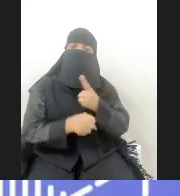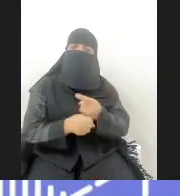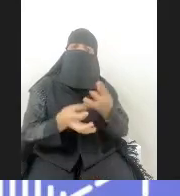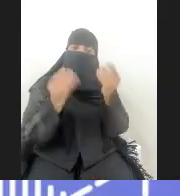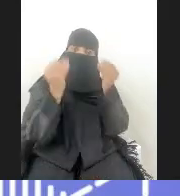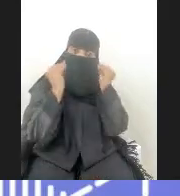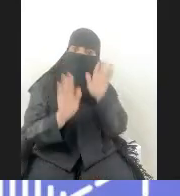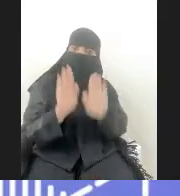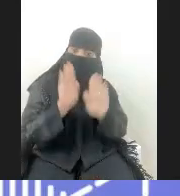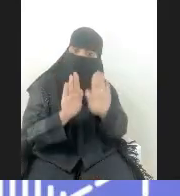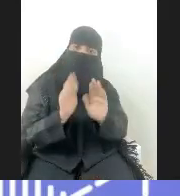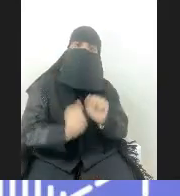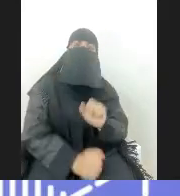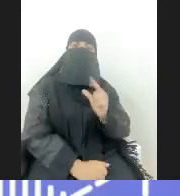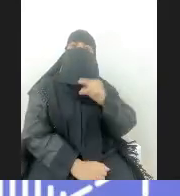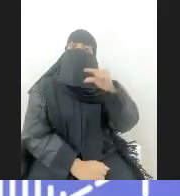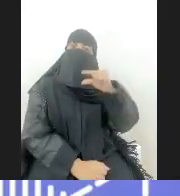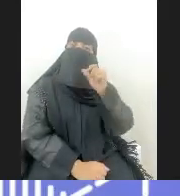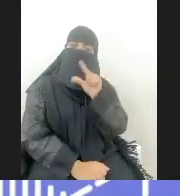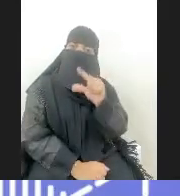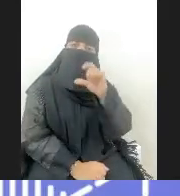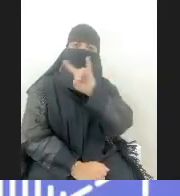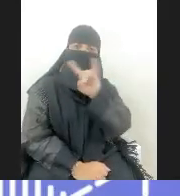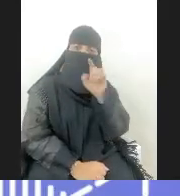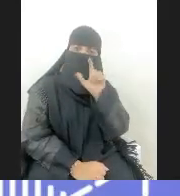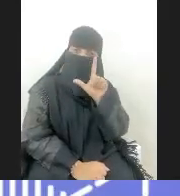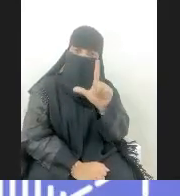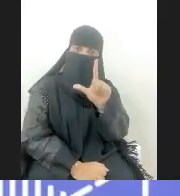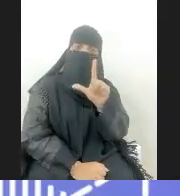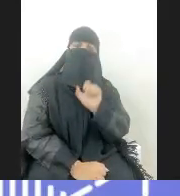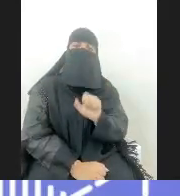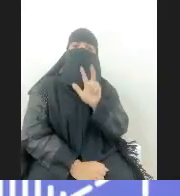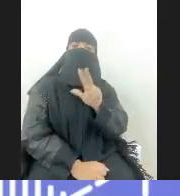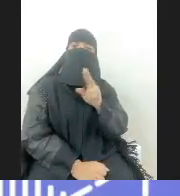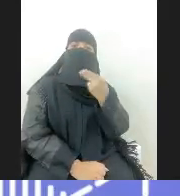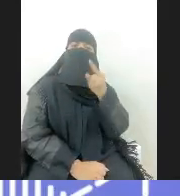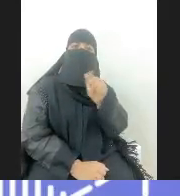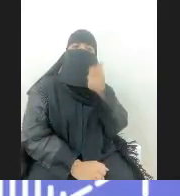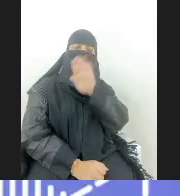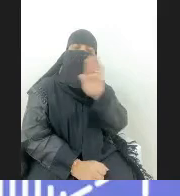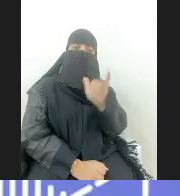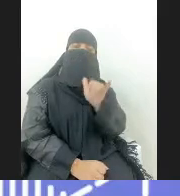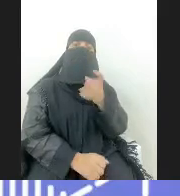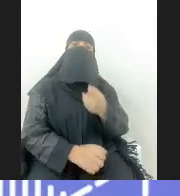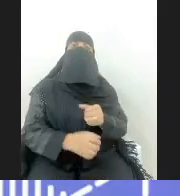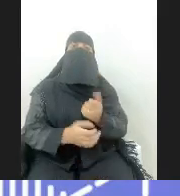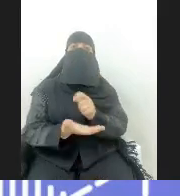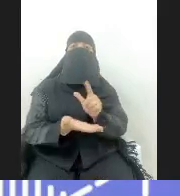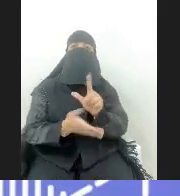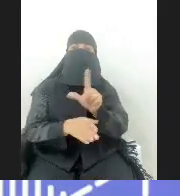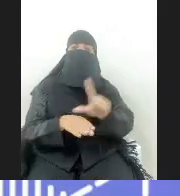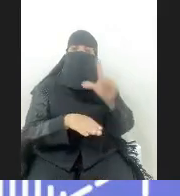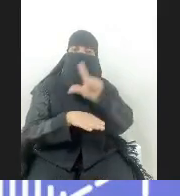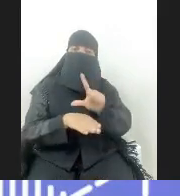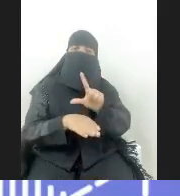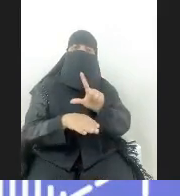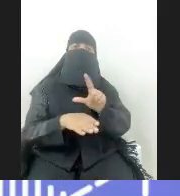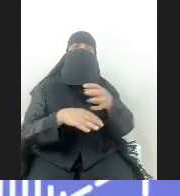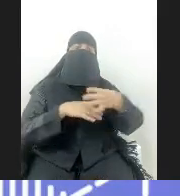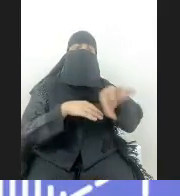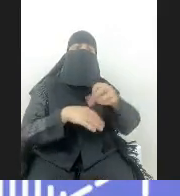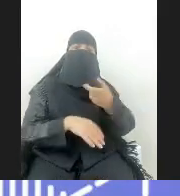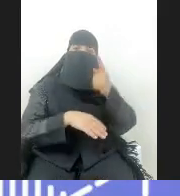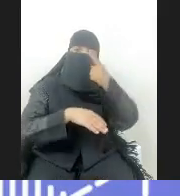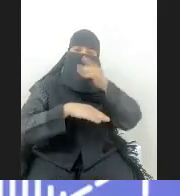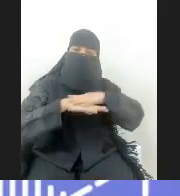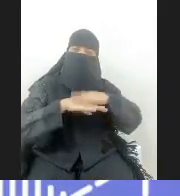الدكتورة دلال العباسي، أستاذ تقنيات التعليم المساعد ورئيسة قسم التربية بجامعة دار الحكمة. باسمي